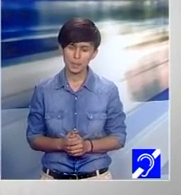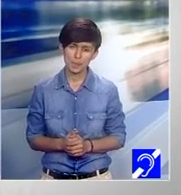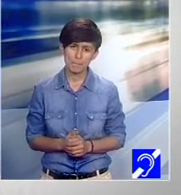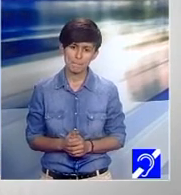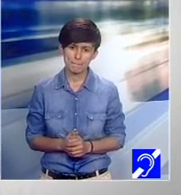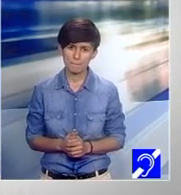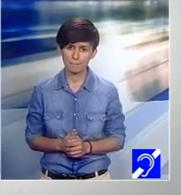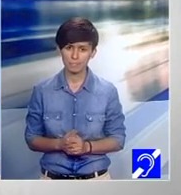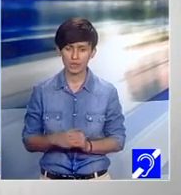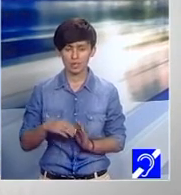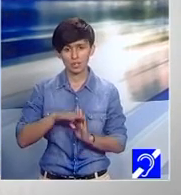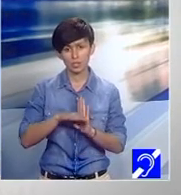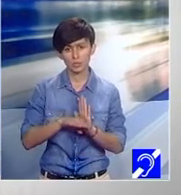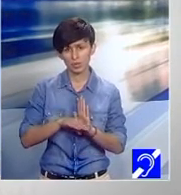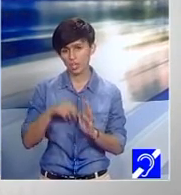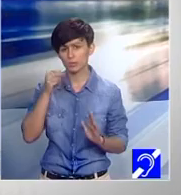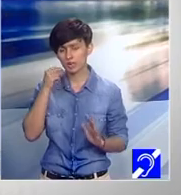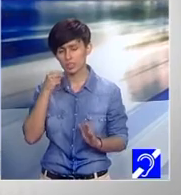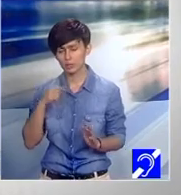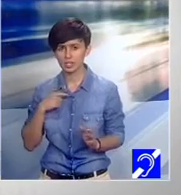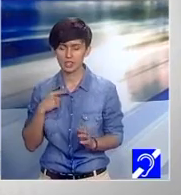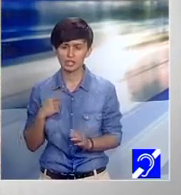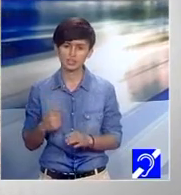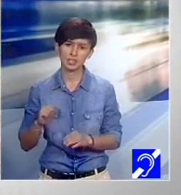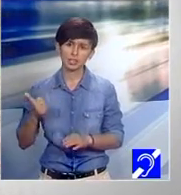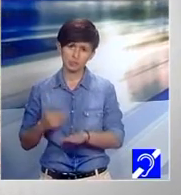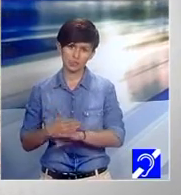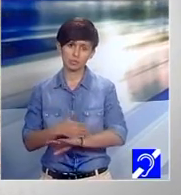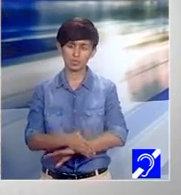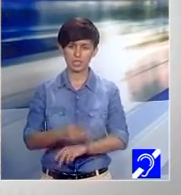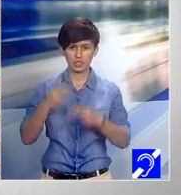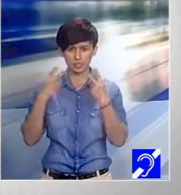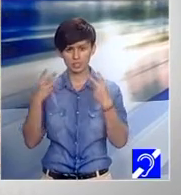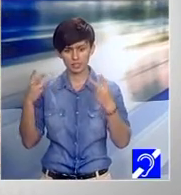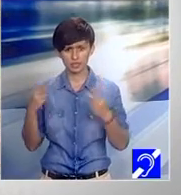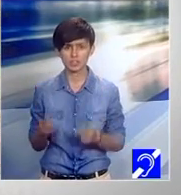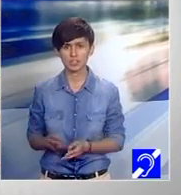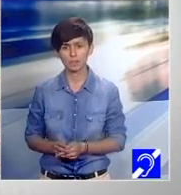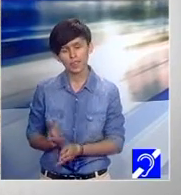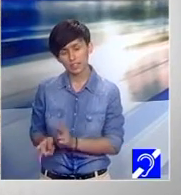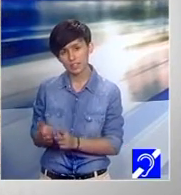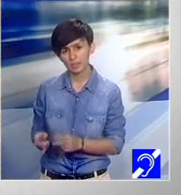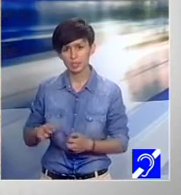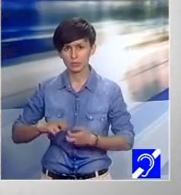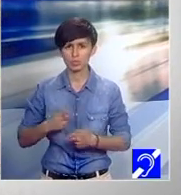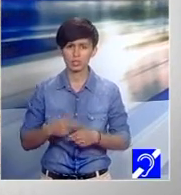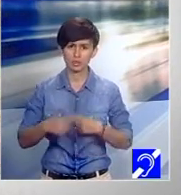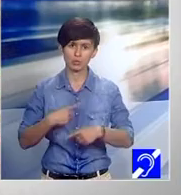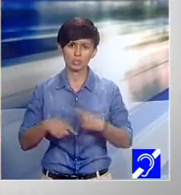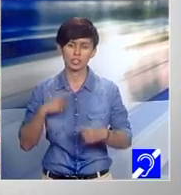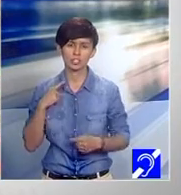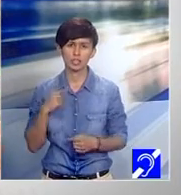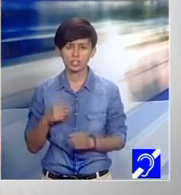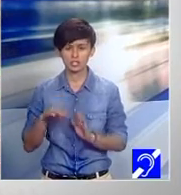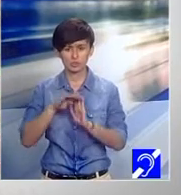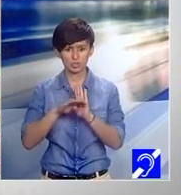intervenție sau o intervenție principală în aceste cazuri? Este intervenția principală. Deci tratamentul acestei boli constă într-un regim